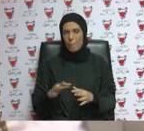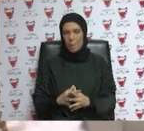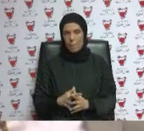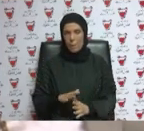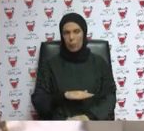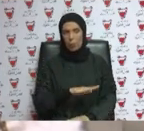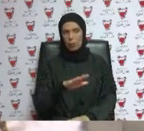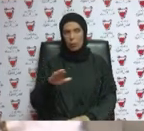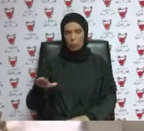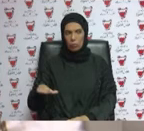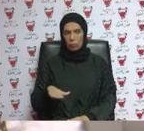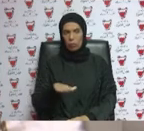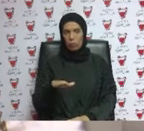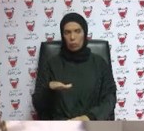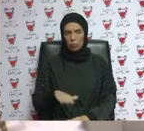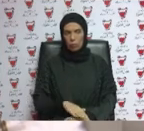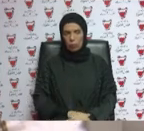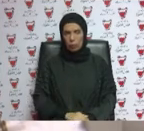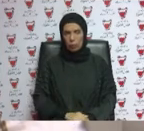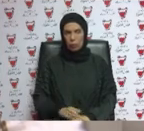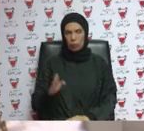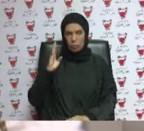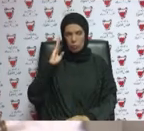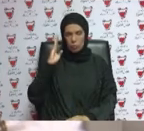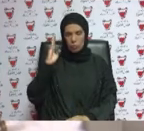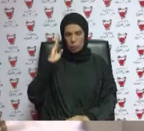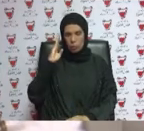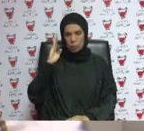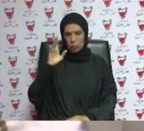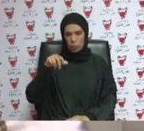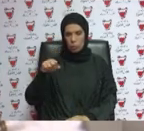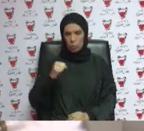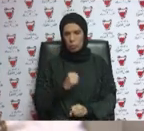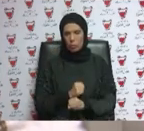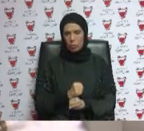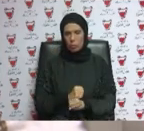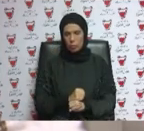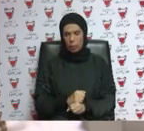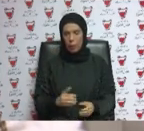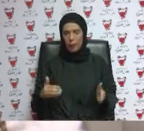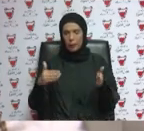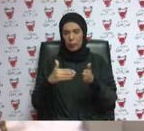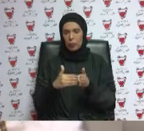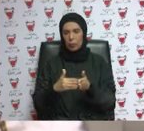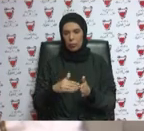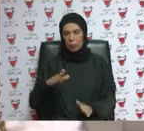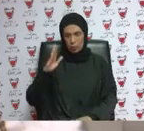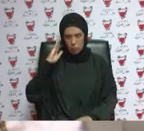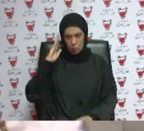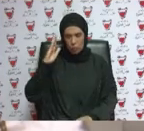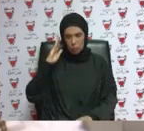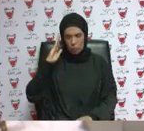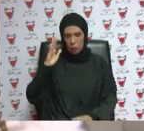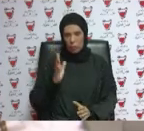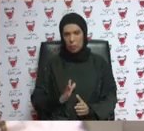جميع الدول التي تشارك في هذا. فألف شكر لوزارة العمل. كلمة أخيرة مع الرئيس، كل الشكر والتقدير إلى